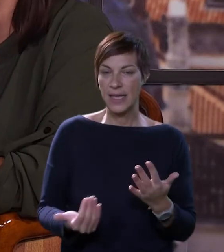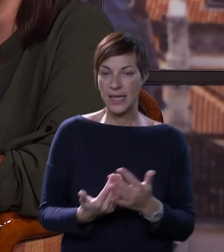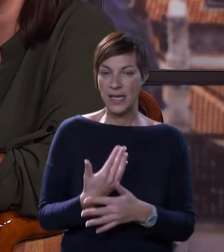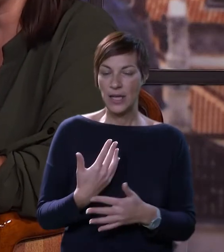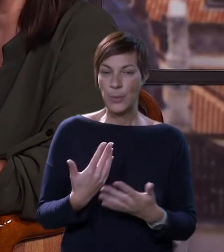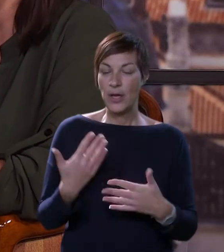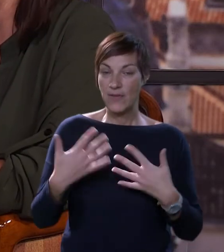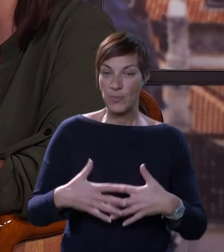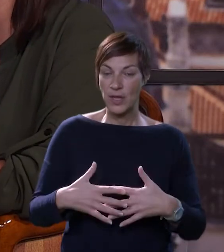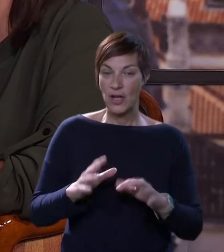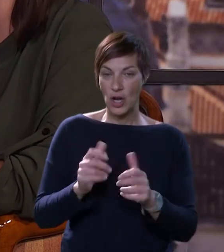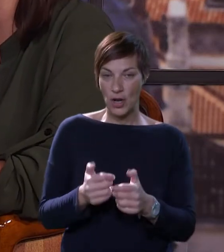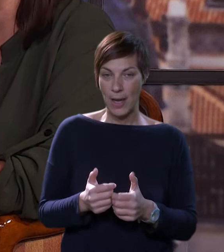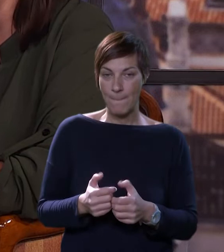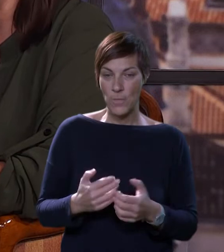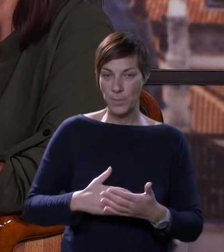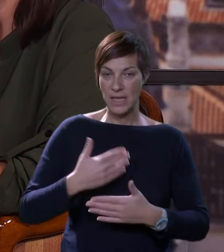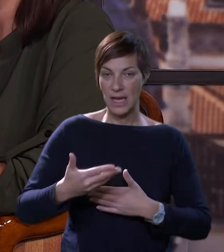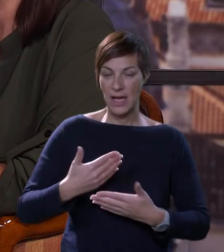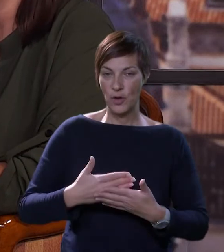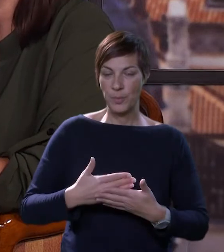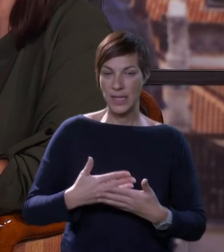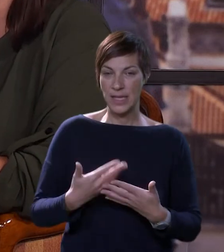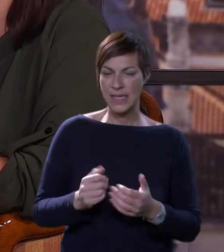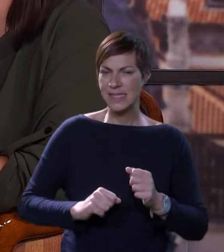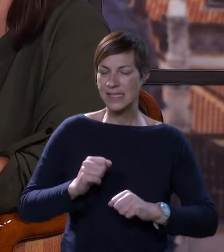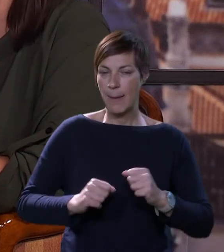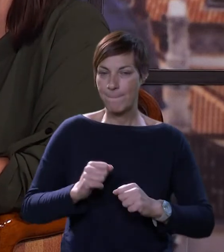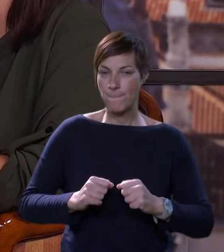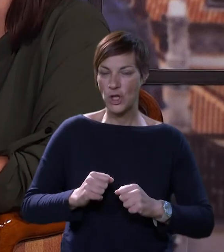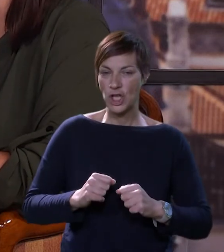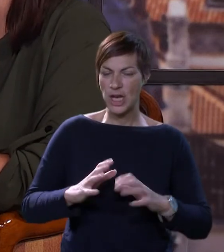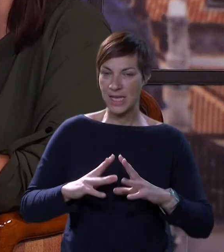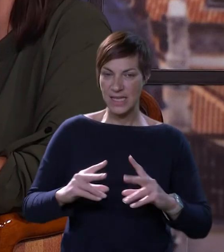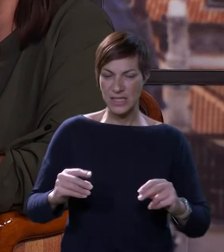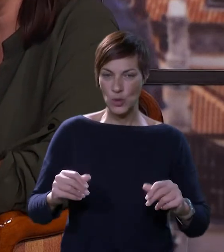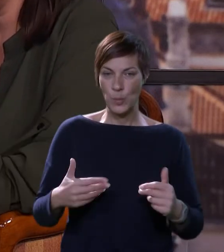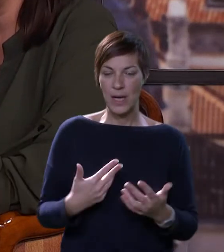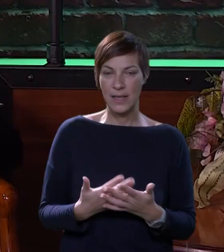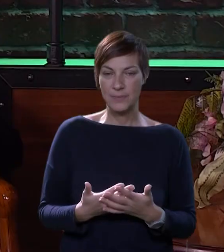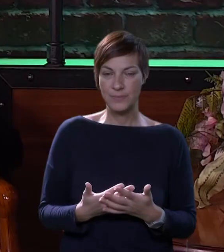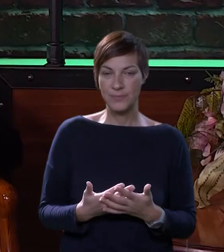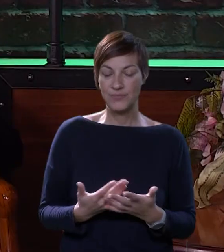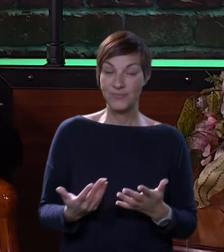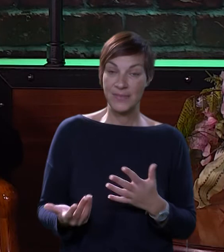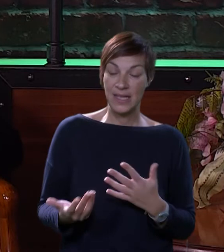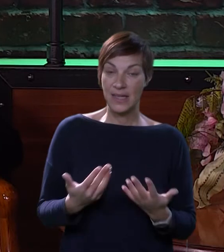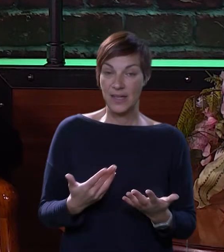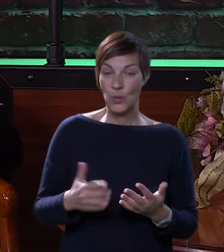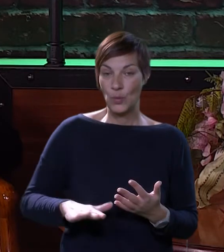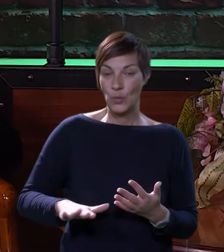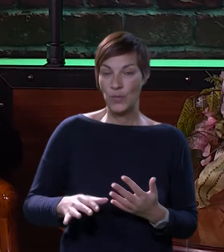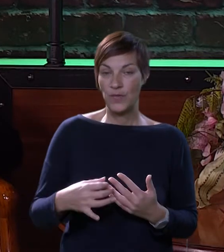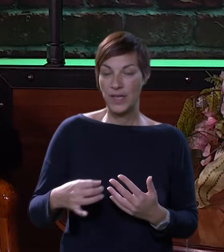novih tehnologija, mobitela, kompjutera, da se upravo ta motorika izgubila? Pa to